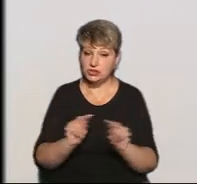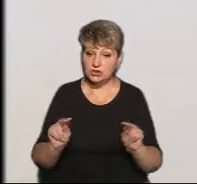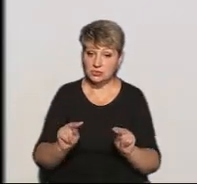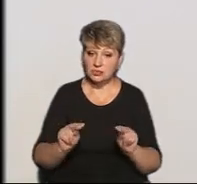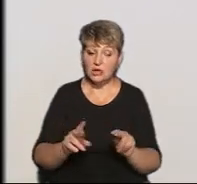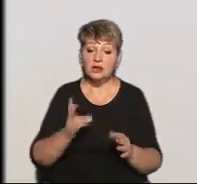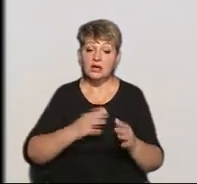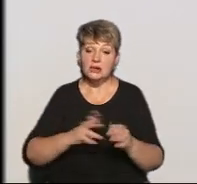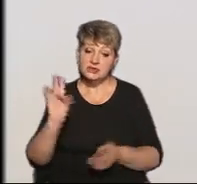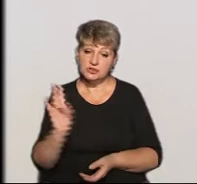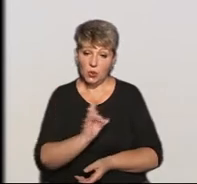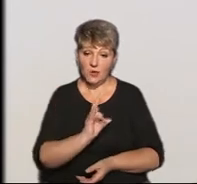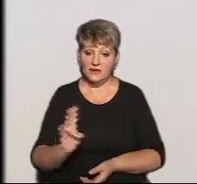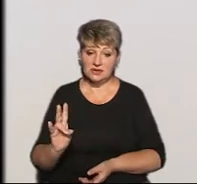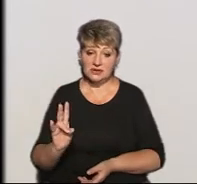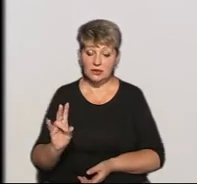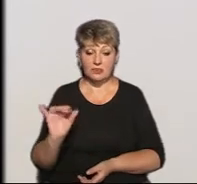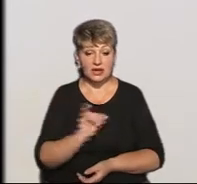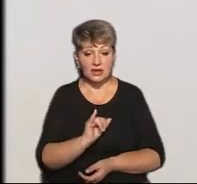з духовенством. І ці